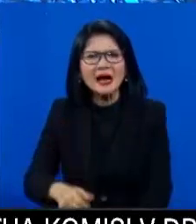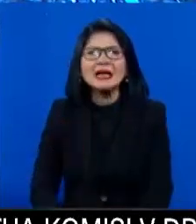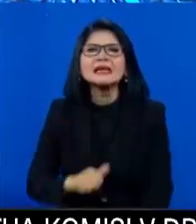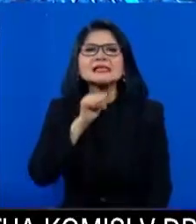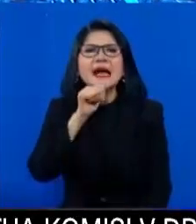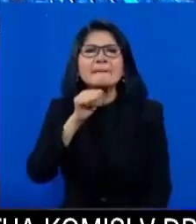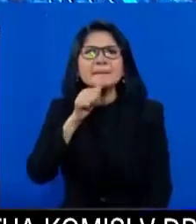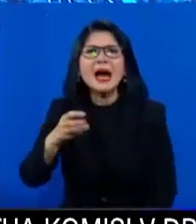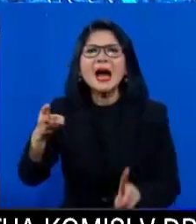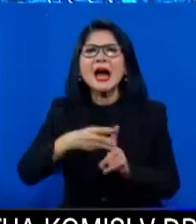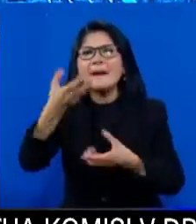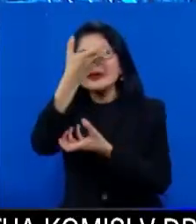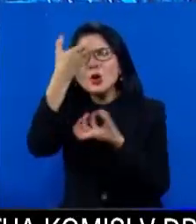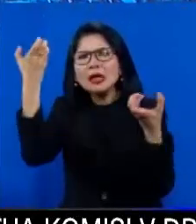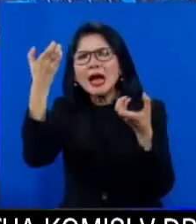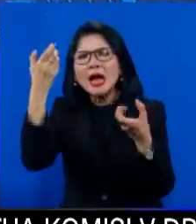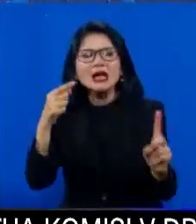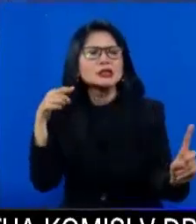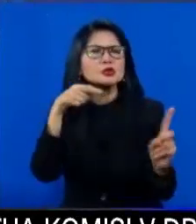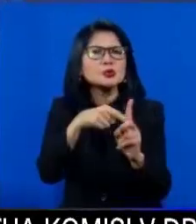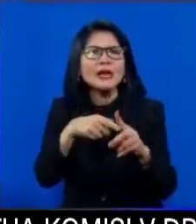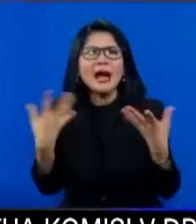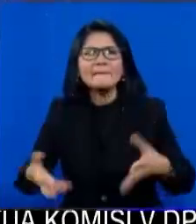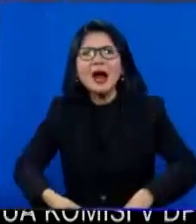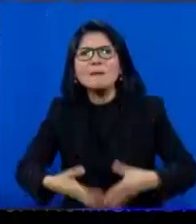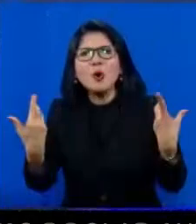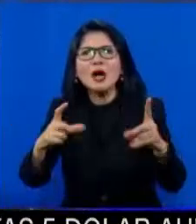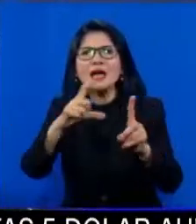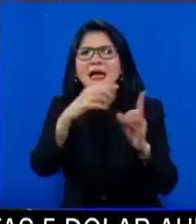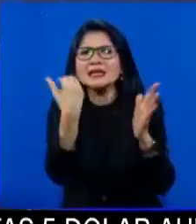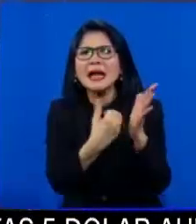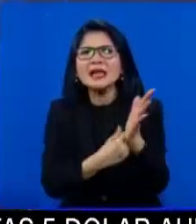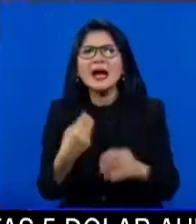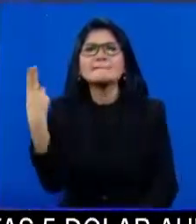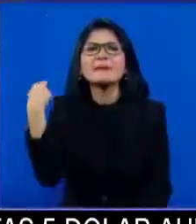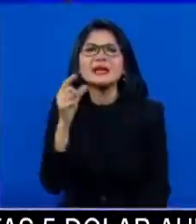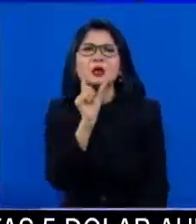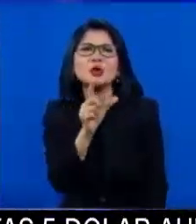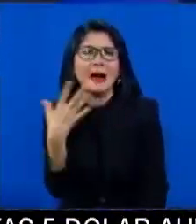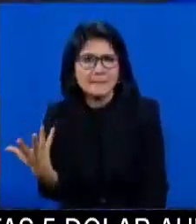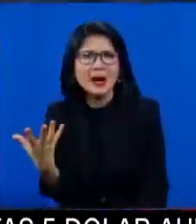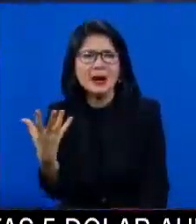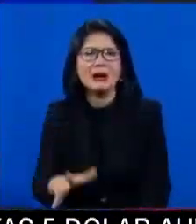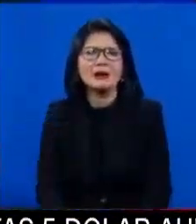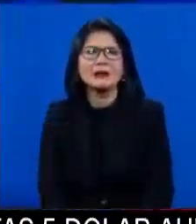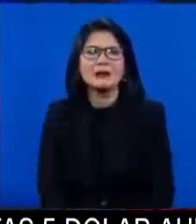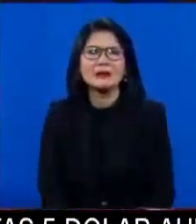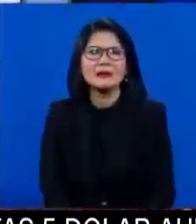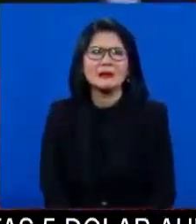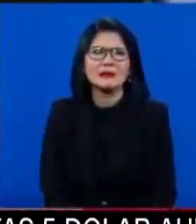Bjorka? Dan apa tujuannya membongkar data pemerintah? Kita simak laporan khas redaksi berikut ini.